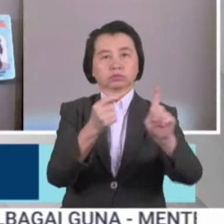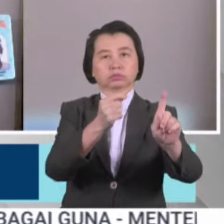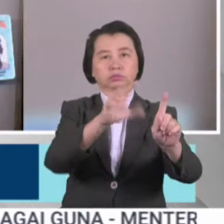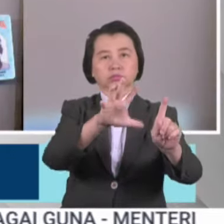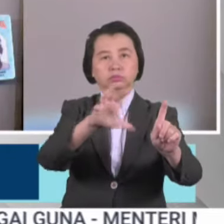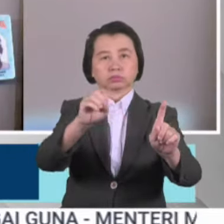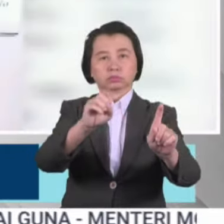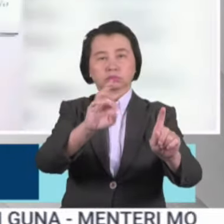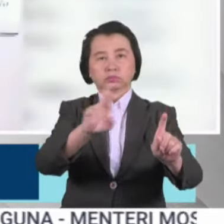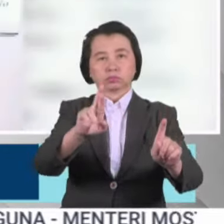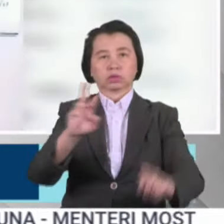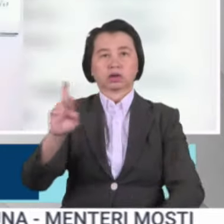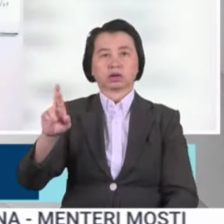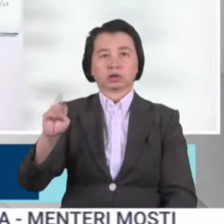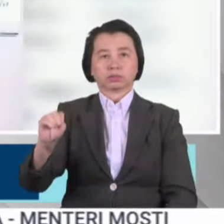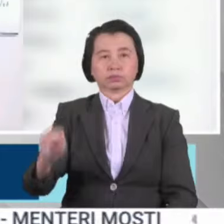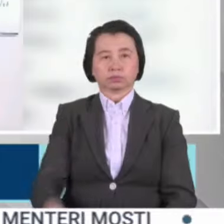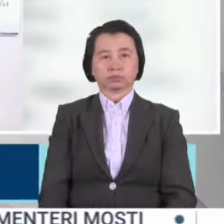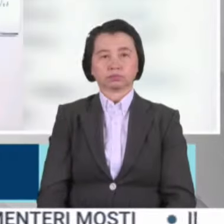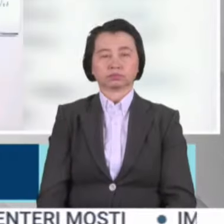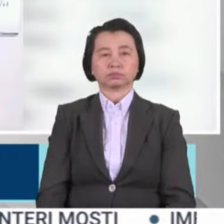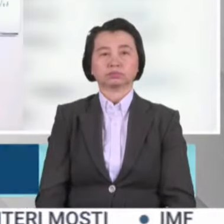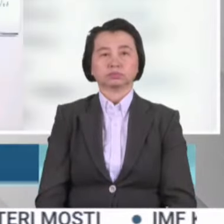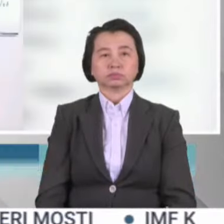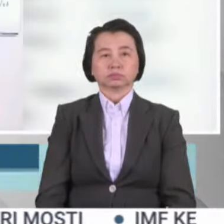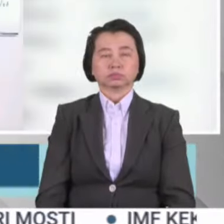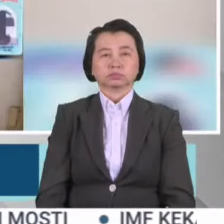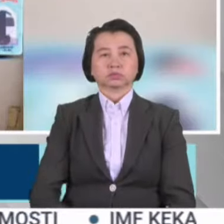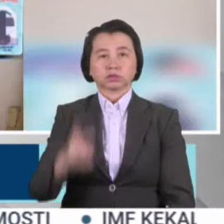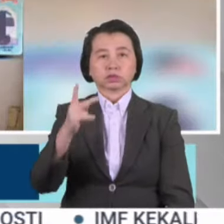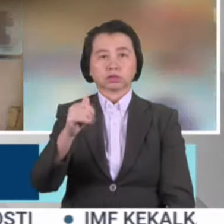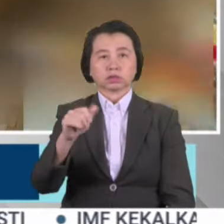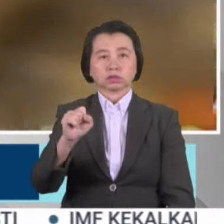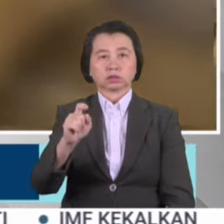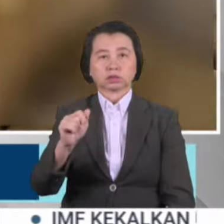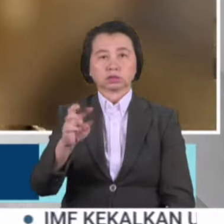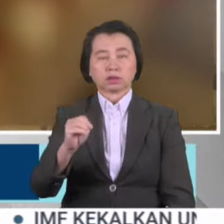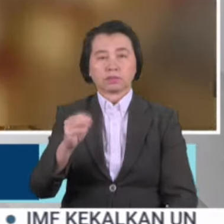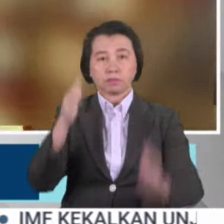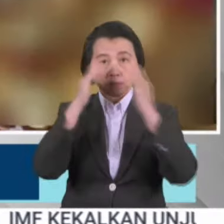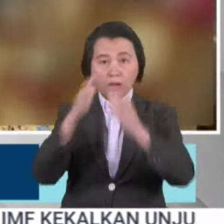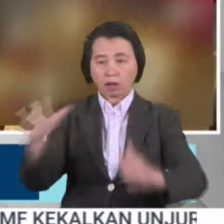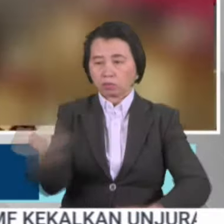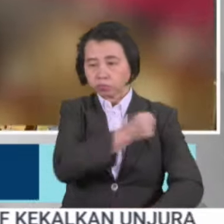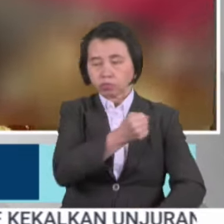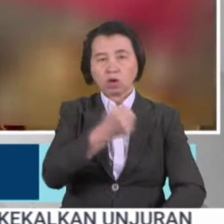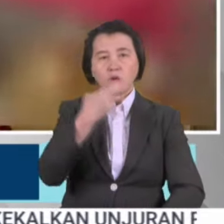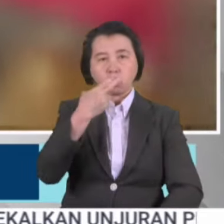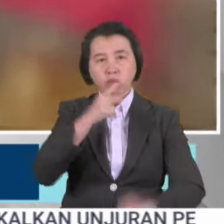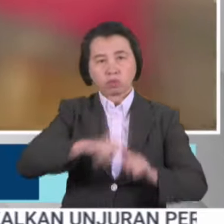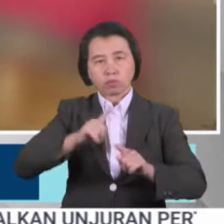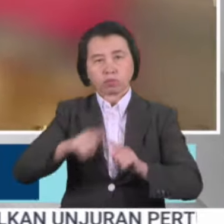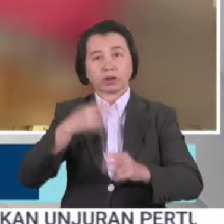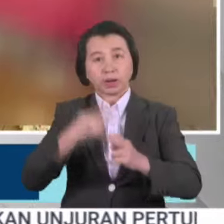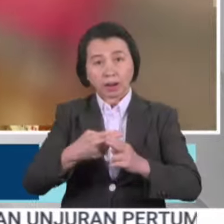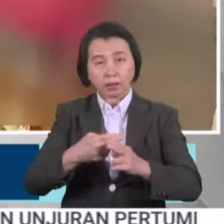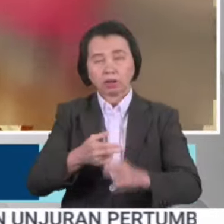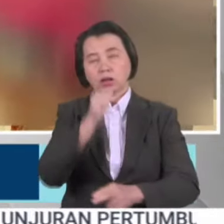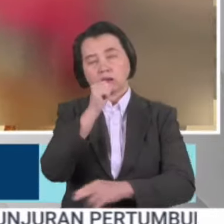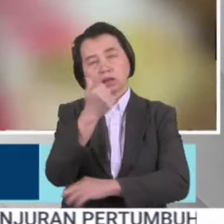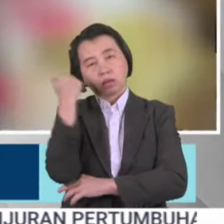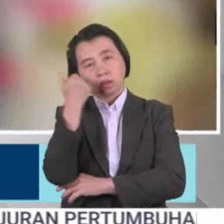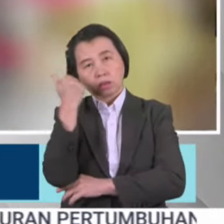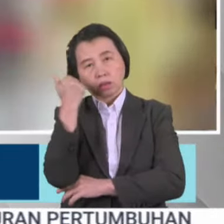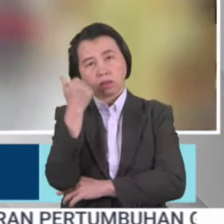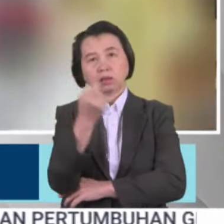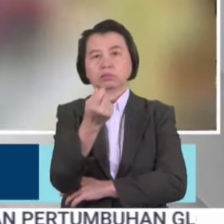bernilai kira-kira RM150,000. Kastam Pahang sita rokok pelbagai jenama dan minuman keras tak